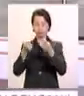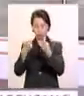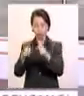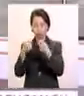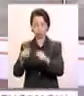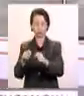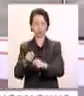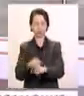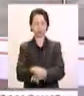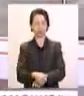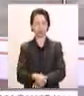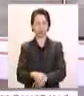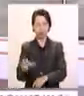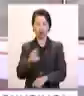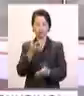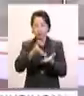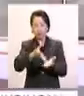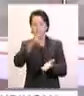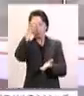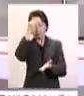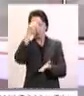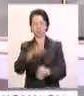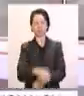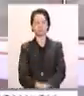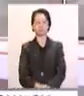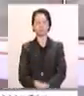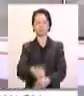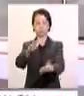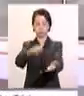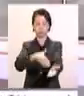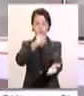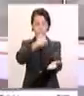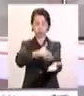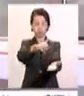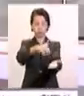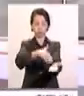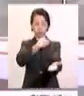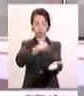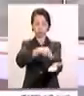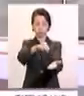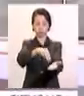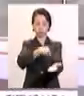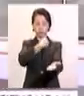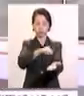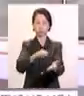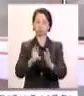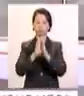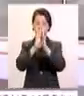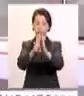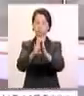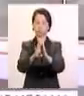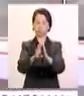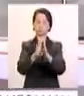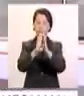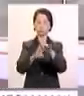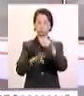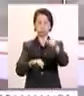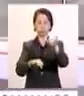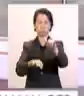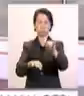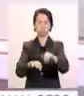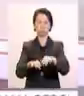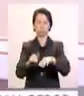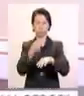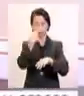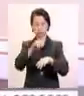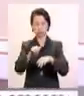cuba ambil iktibar. Baiklah, muzik. Ini cerita muzik pula. Okay. Memangnya terbukti berkesan sebagai